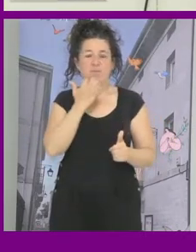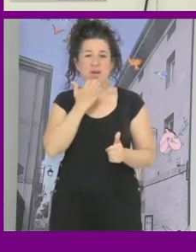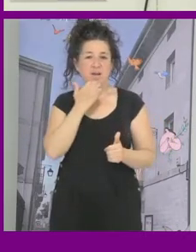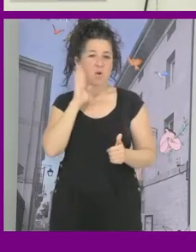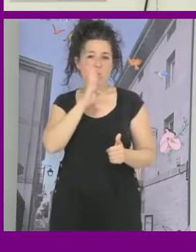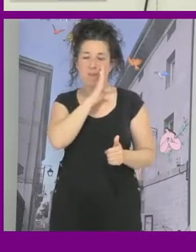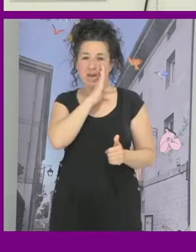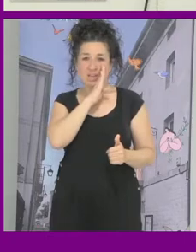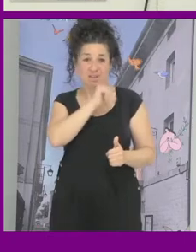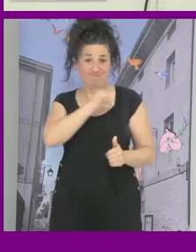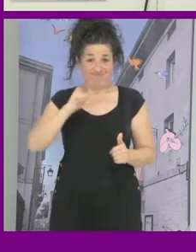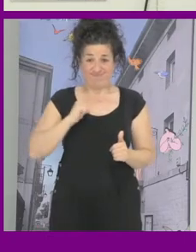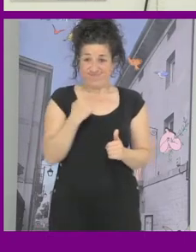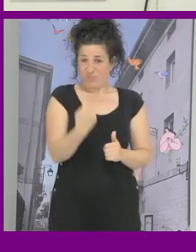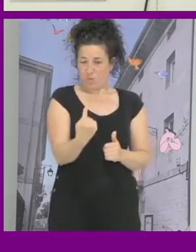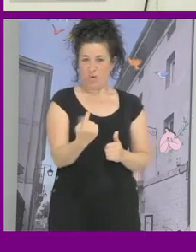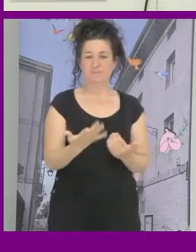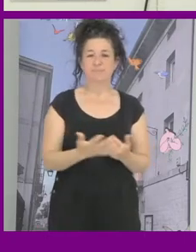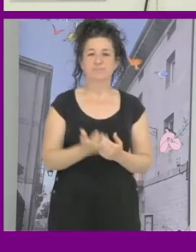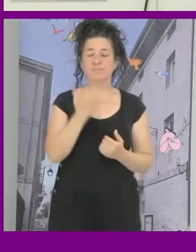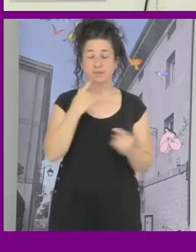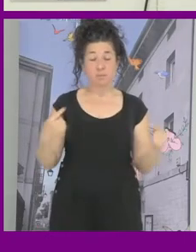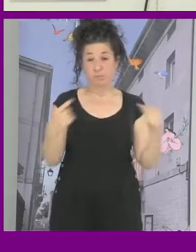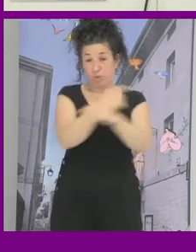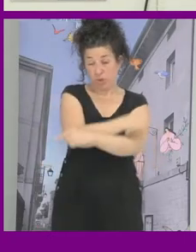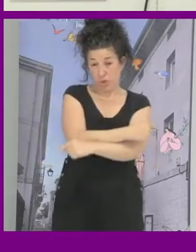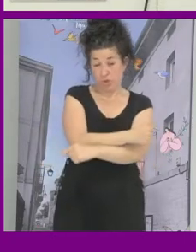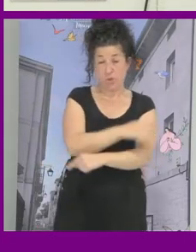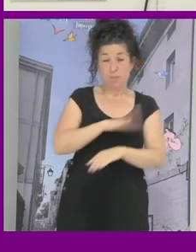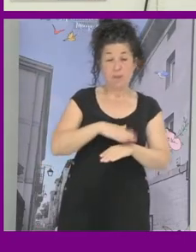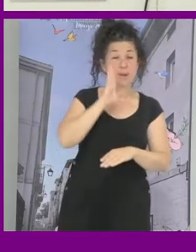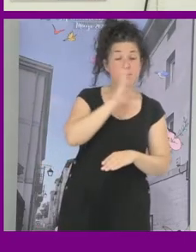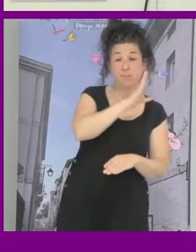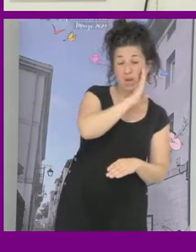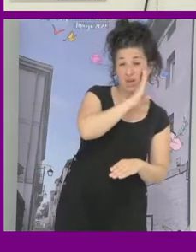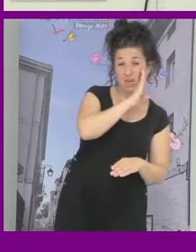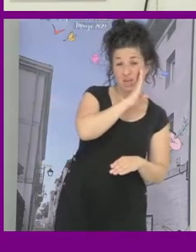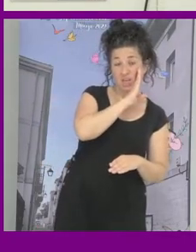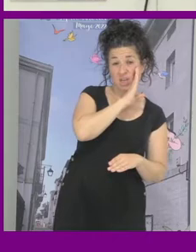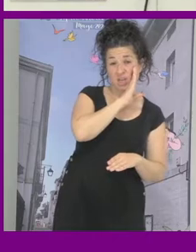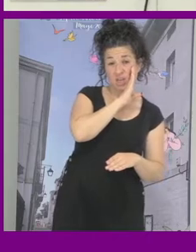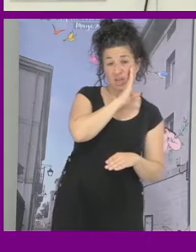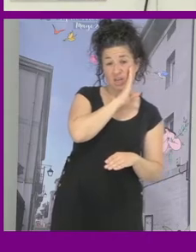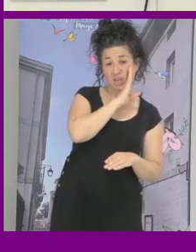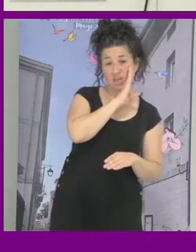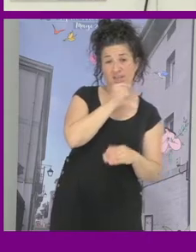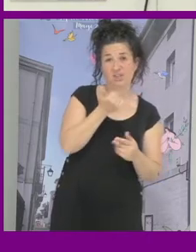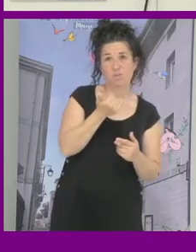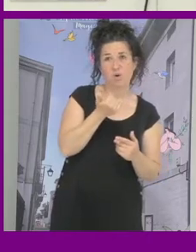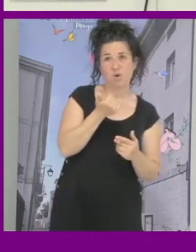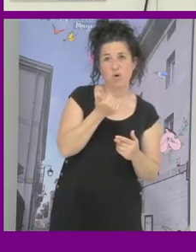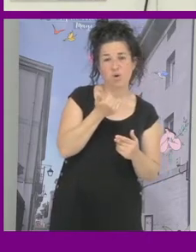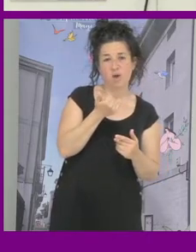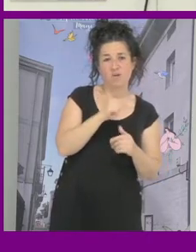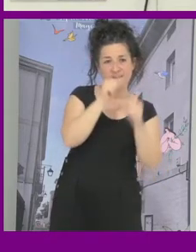hori askotan ematen da. Nola ama boioentzat, amatasun boioa dela berez, feminismoa gorpuzteko bide bat eta